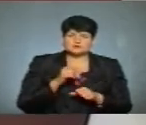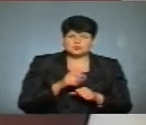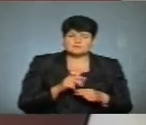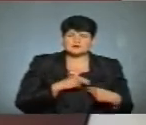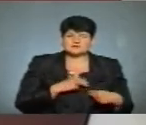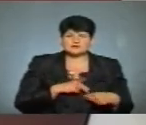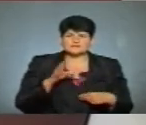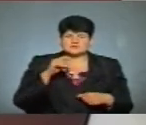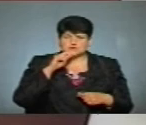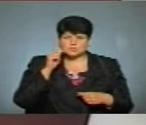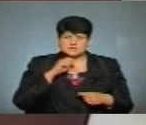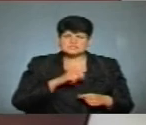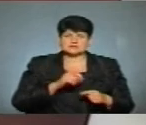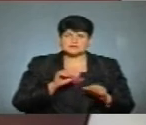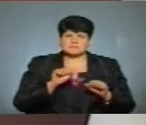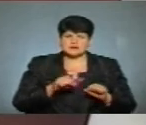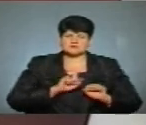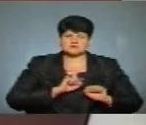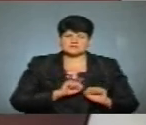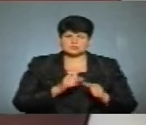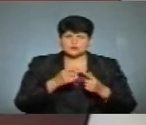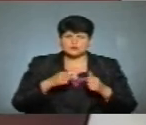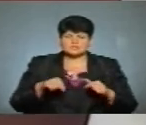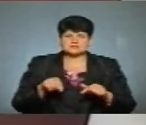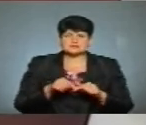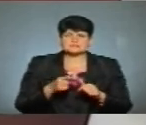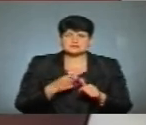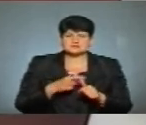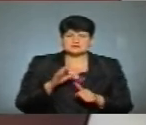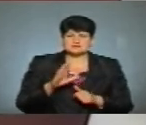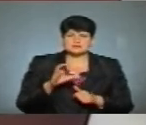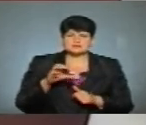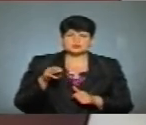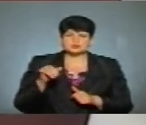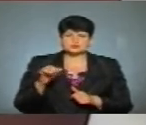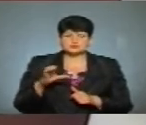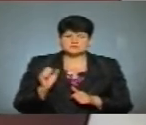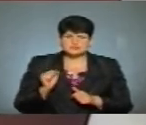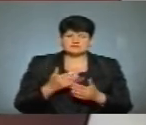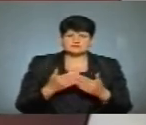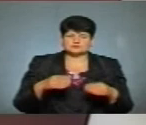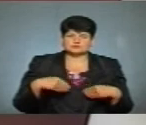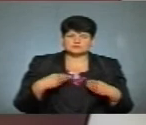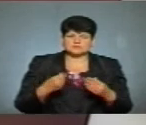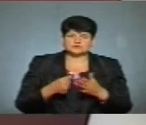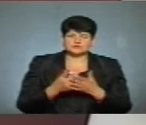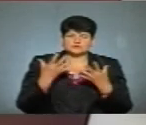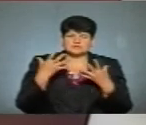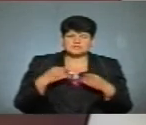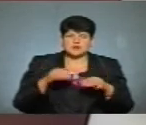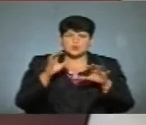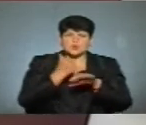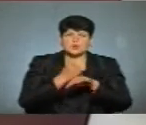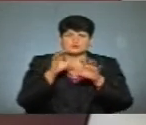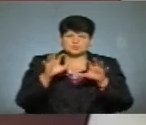працівники Всеукраїнської правозахисної організації «Меморіал імені Василя Стуса». Виставку приурочили до Дня Конституції